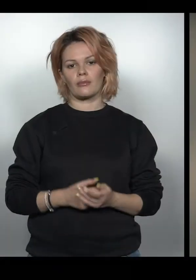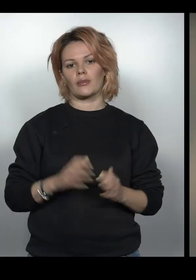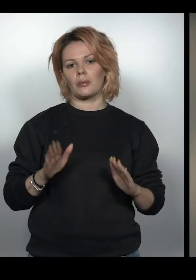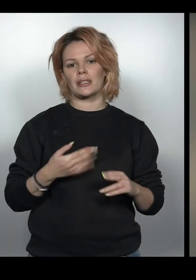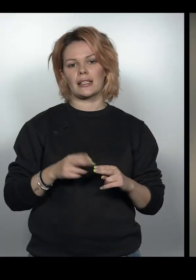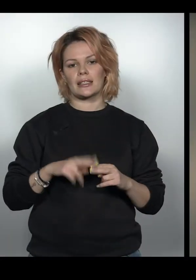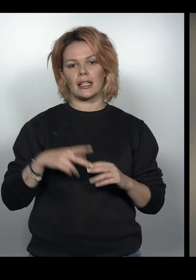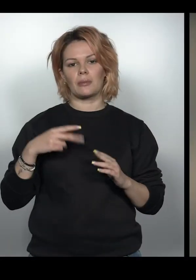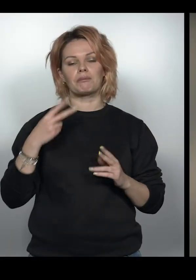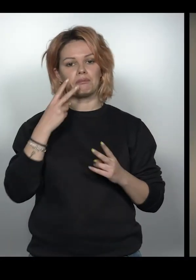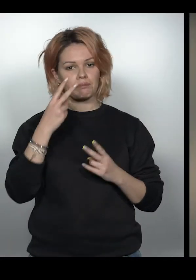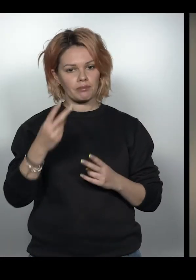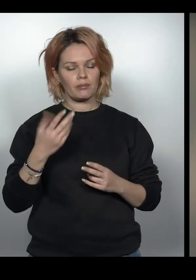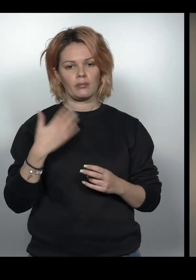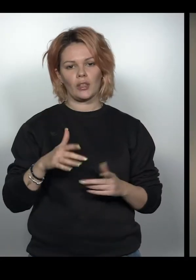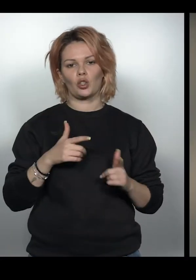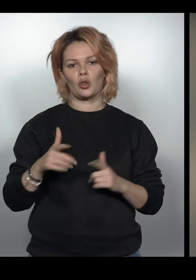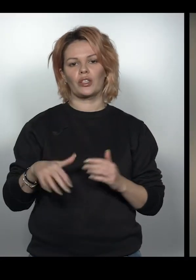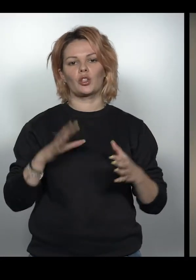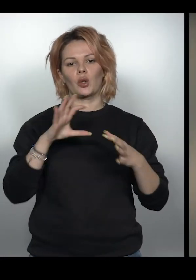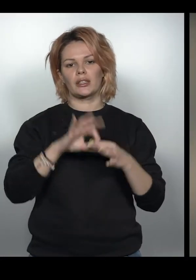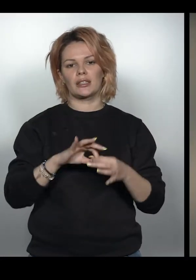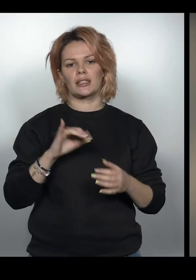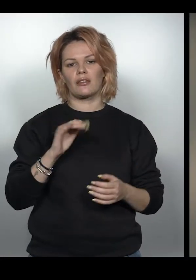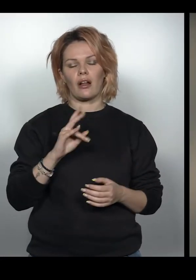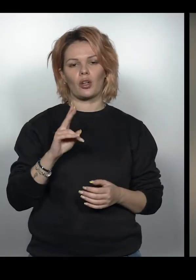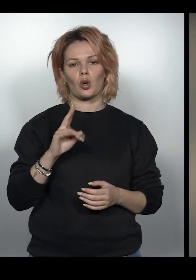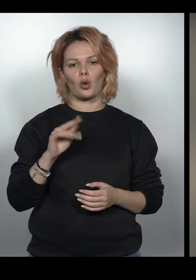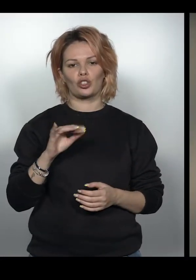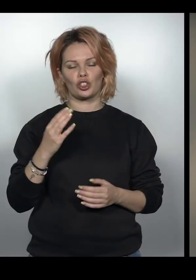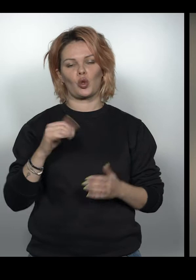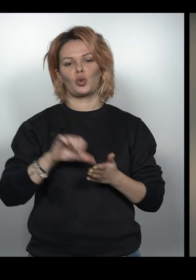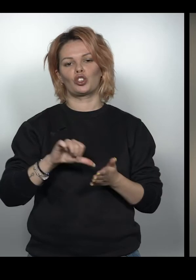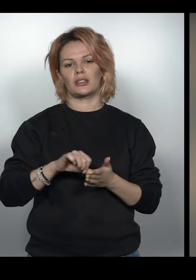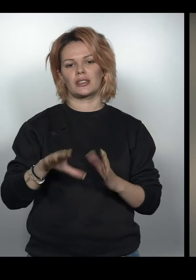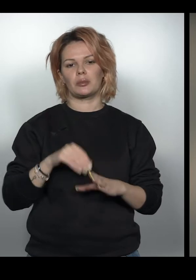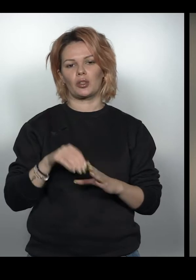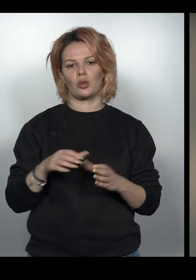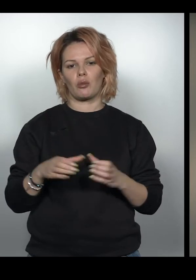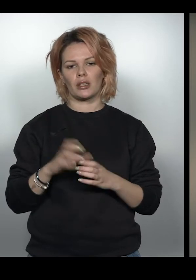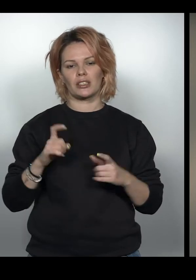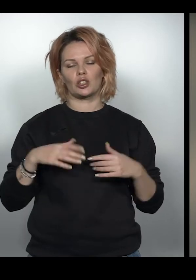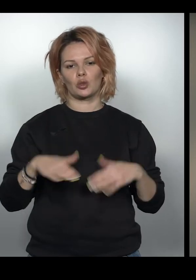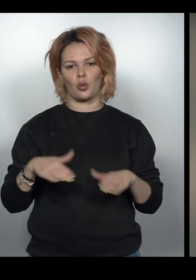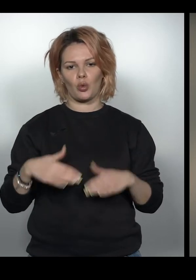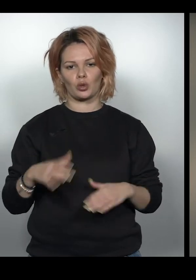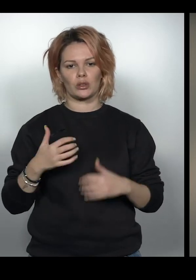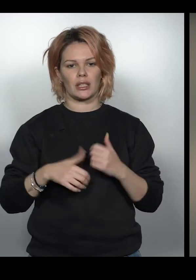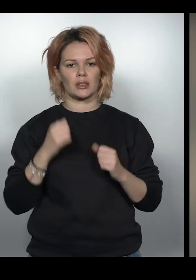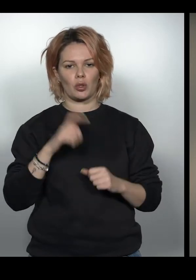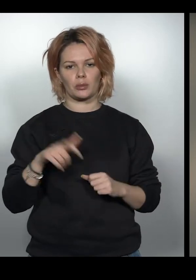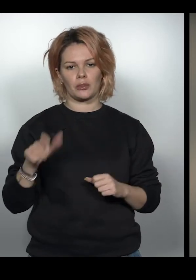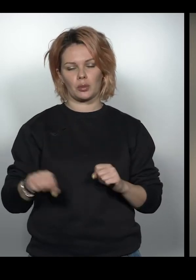Ну і після цієї перерви до нас вже готовий доєднатися Іван Кочиш. Це учасник збірної команди зі сноуборду